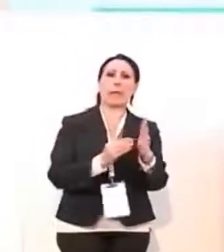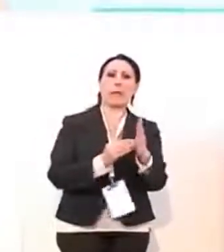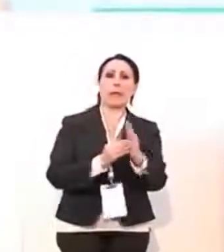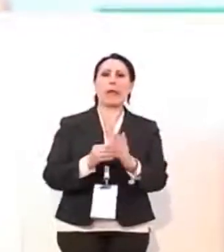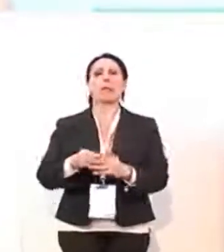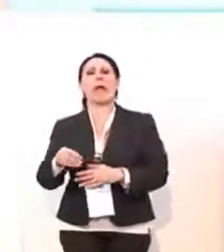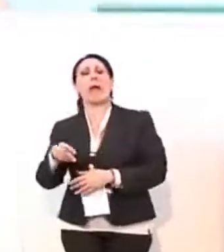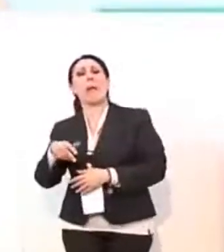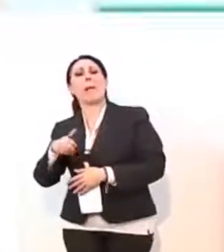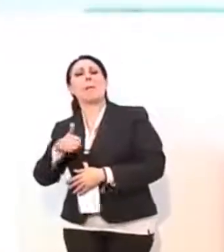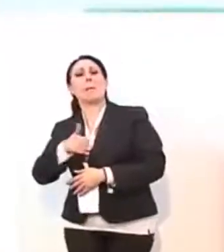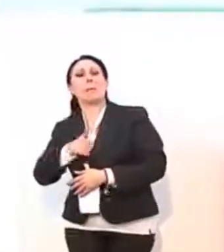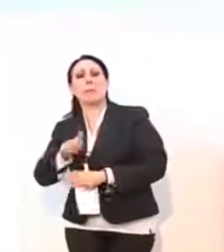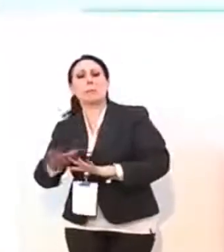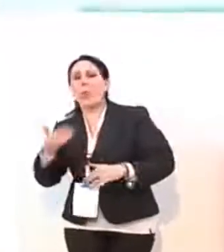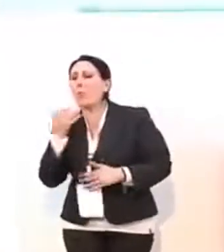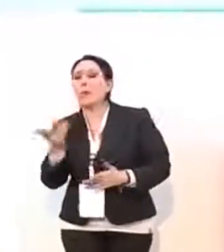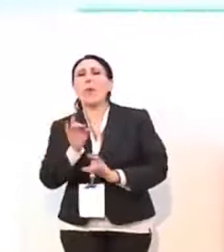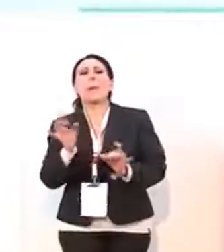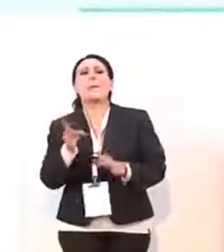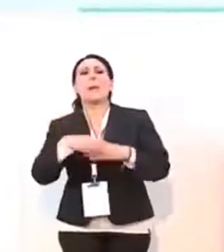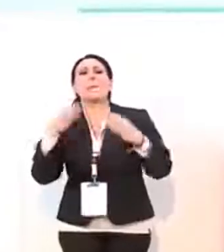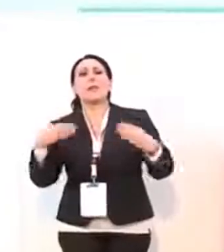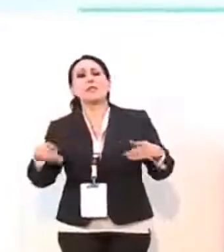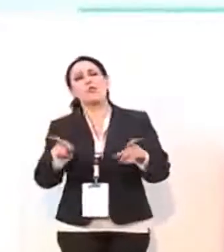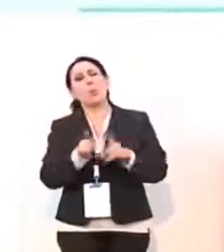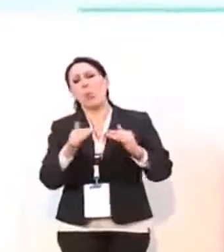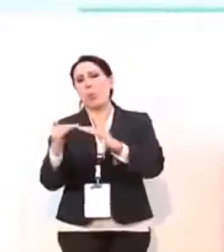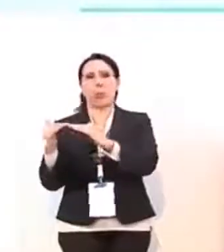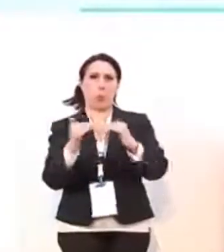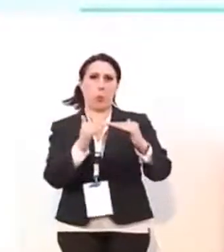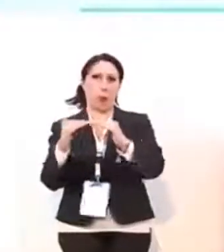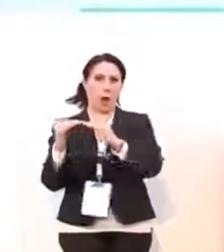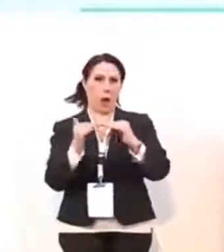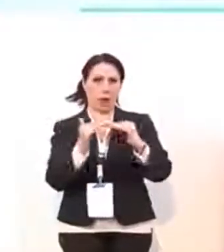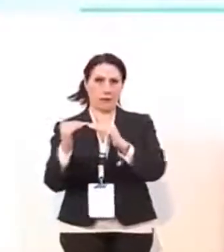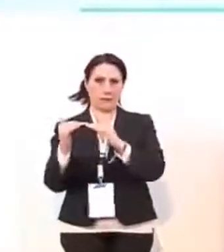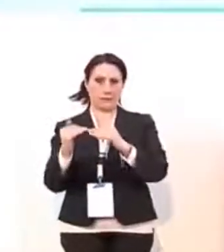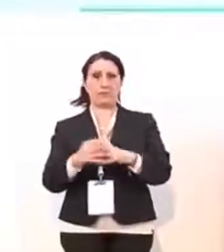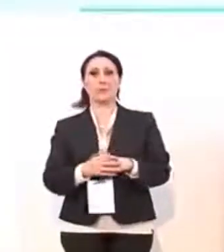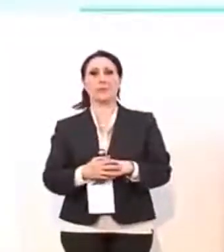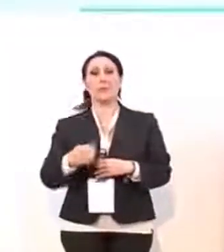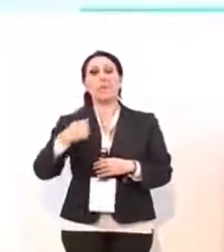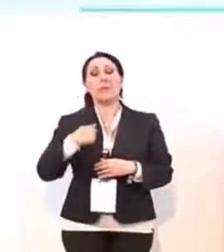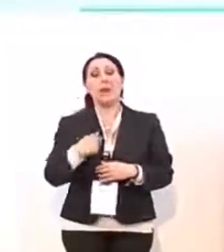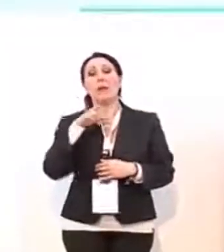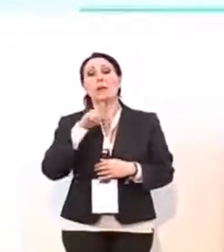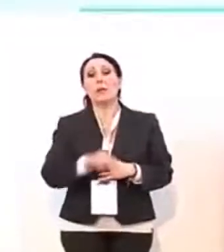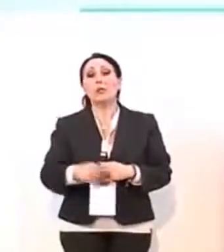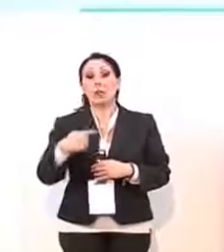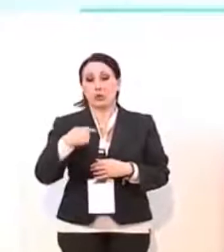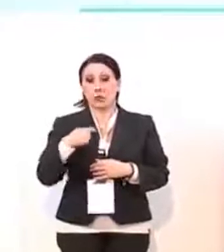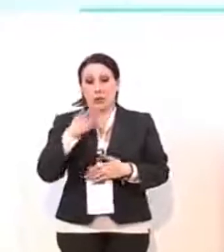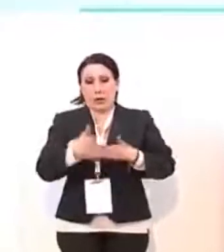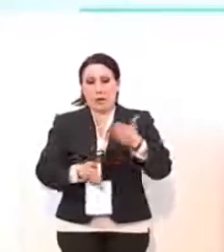una lavoratrice autonoma o una libera professionista. Anzi, faccio un'altra comunicazione. Abbiamo detto che noi non andiamo